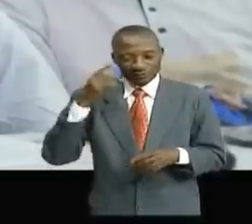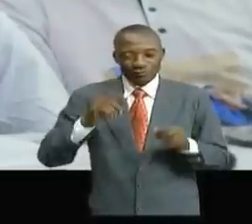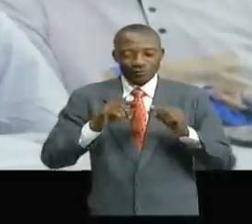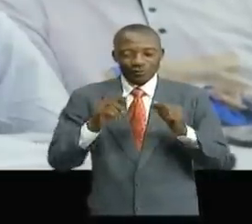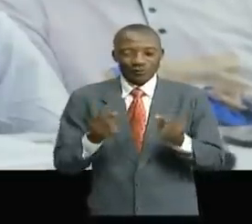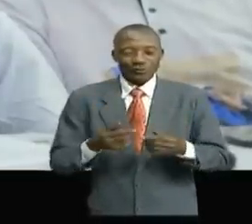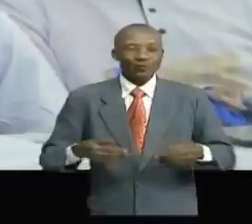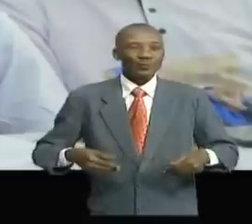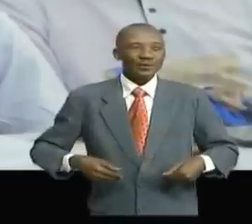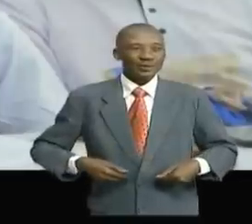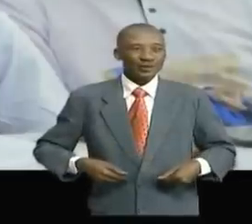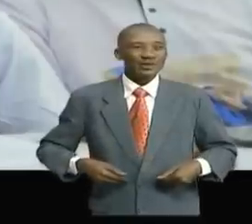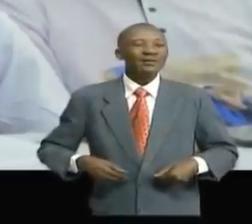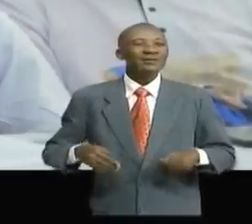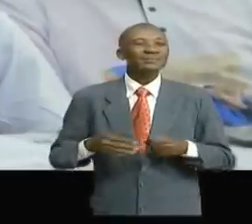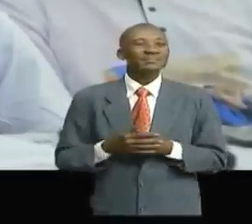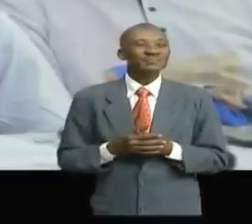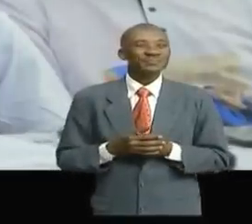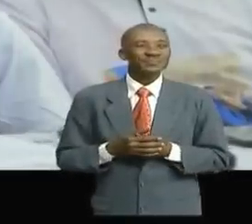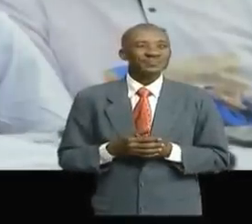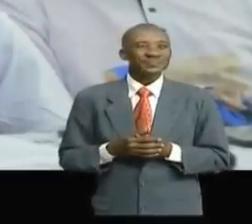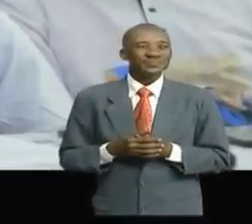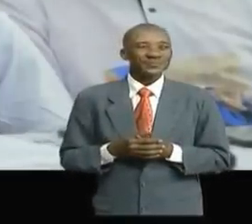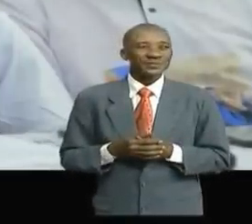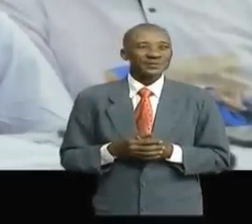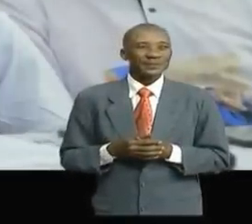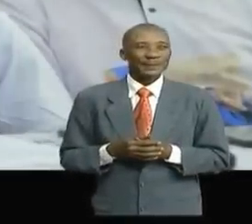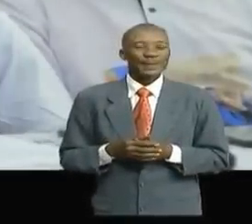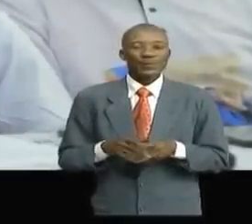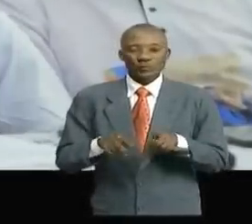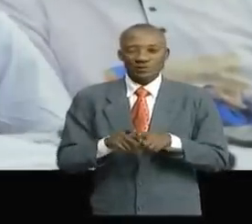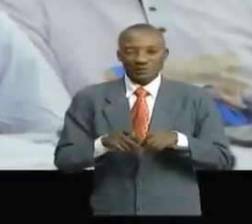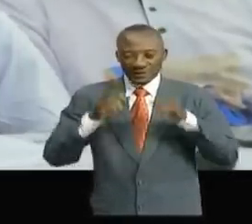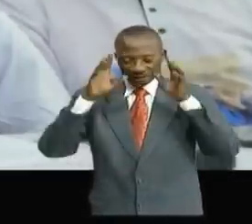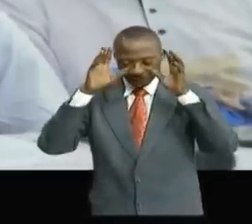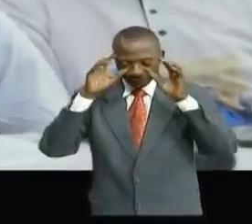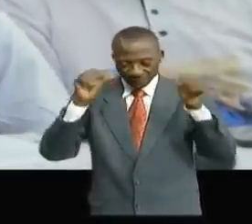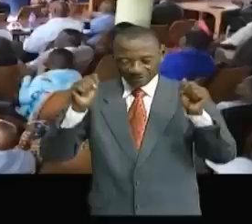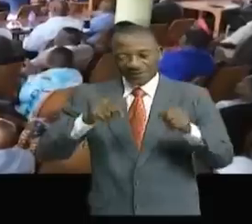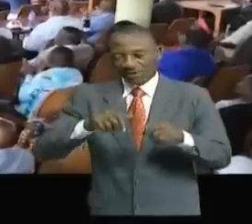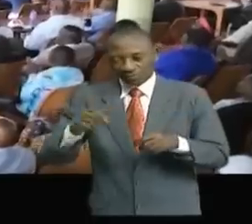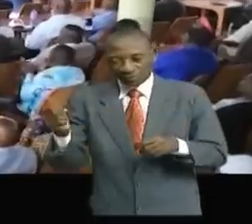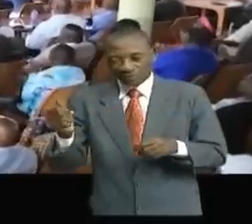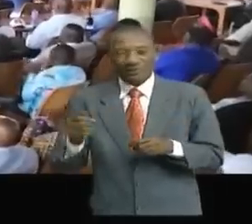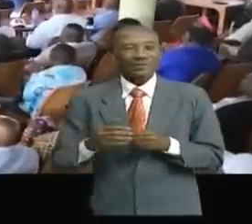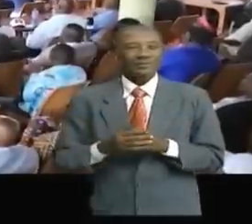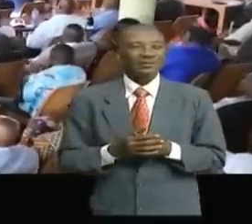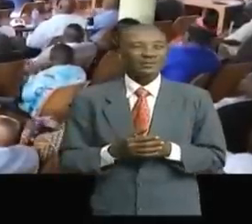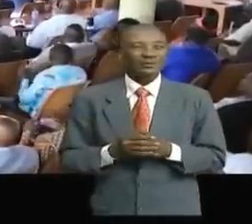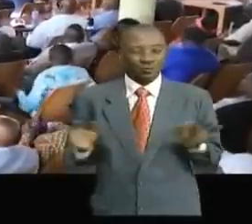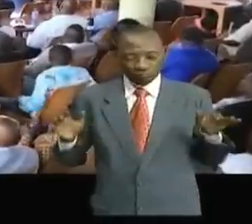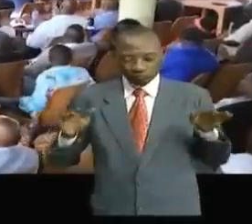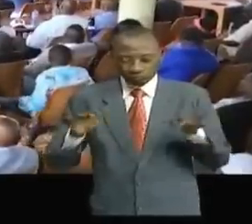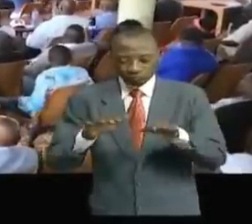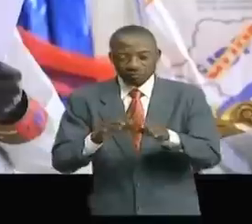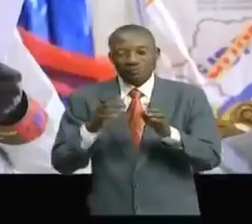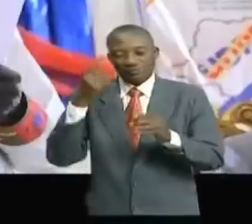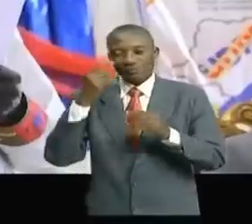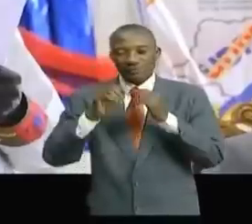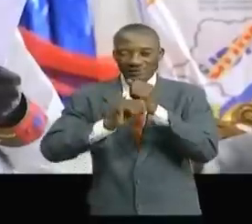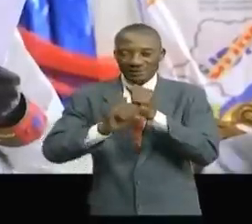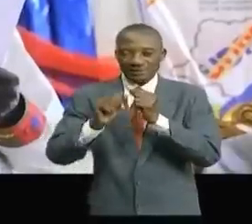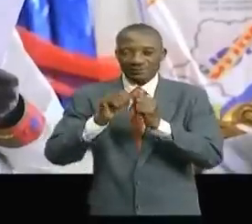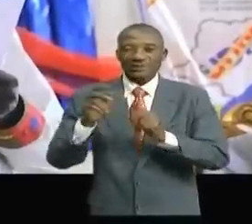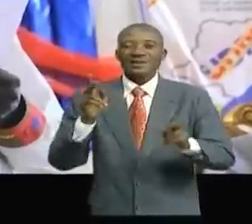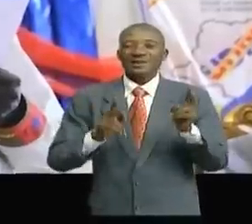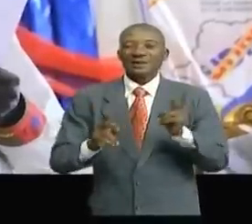Ami Simakutano Adolphe, comme président du conseil d'administration de l'OGFREM. Au sujet des assises de Kisantu dans la